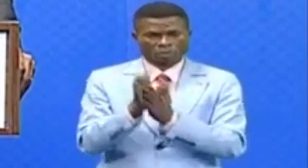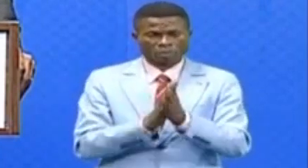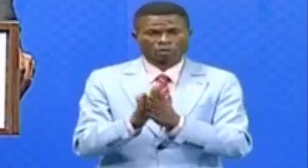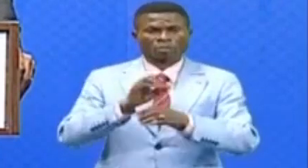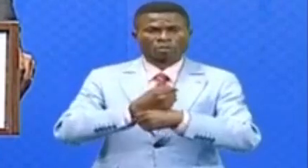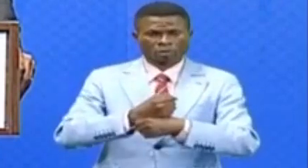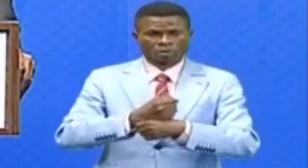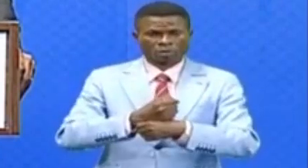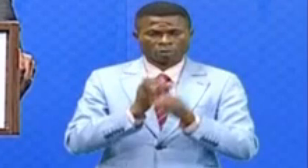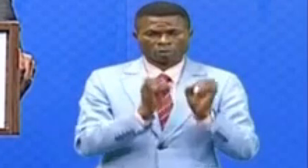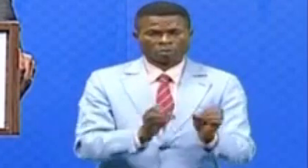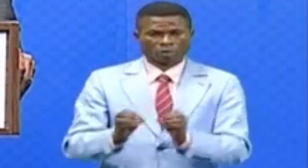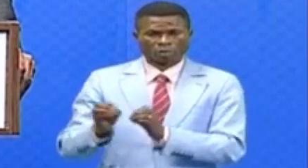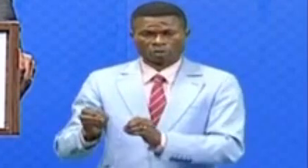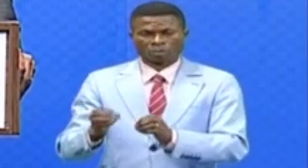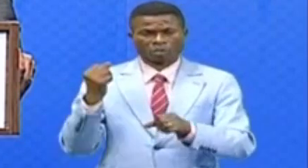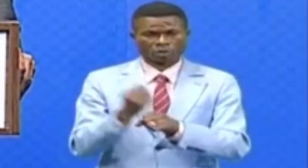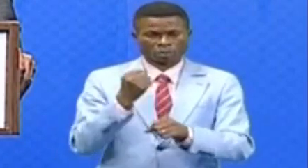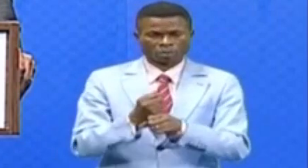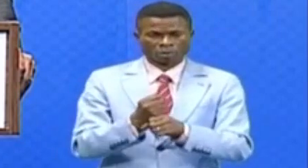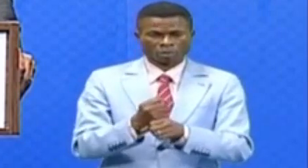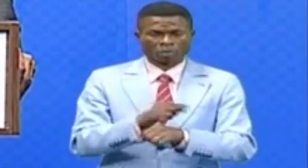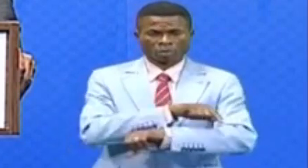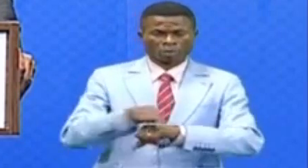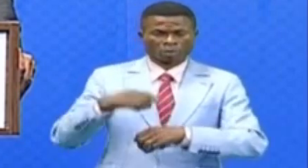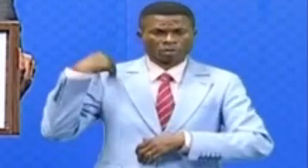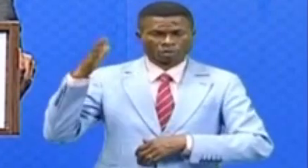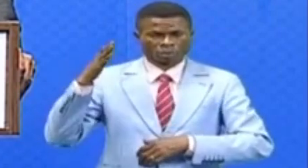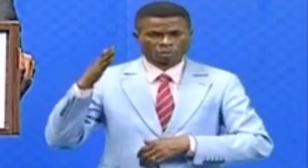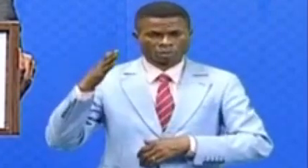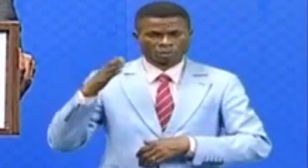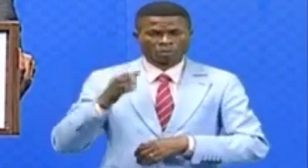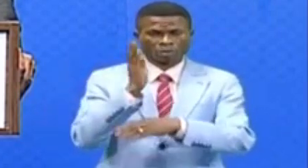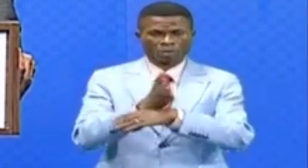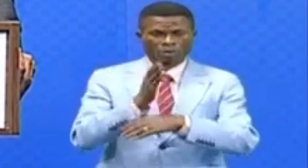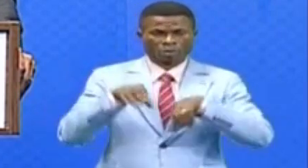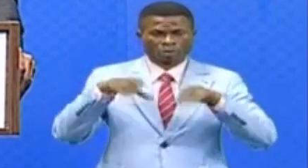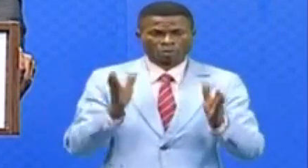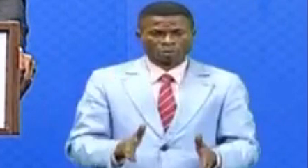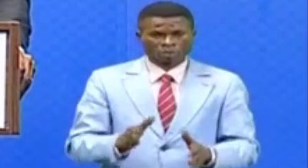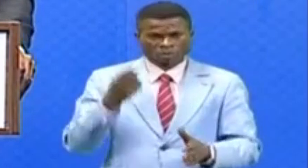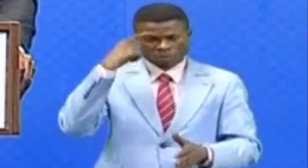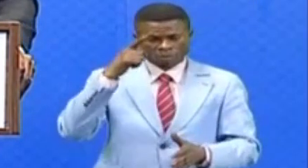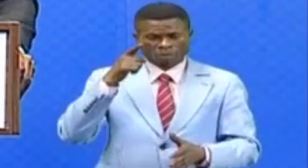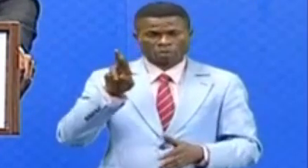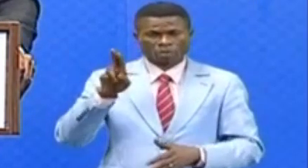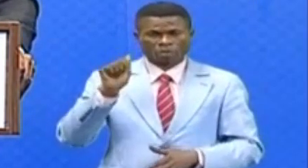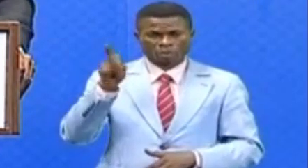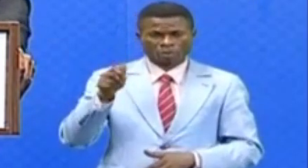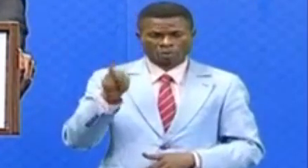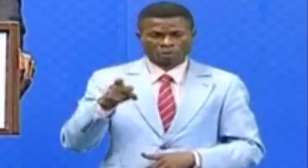création, organisation et fonctionnement d'un établissement public dénommé Conseil congolais de la batterie. Le ministre